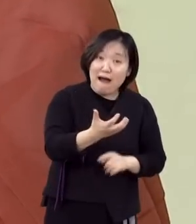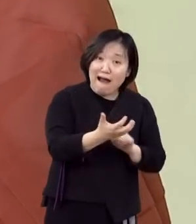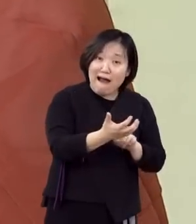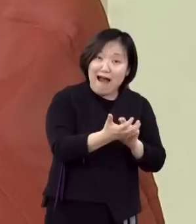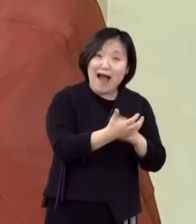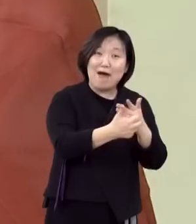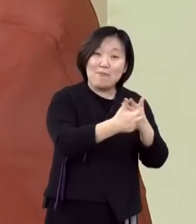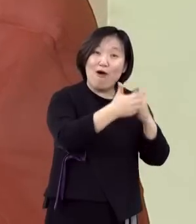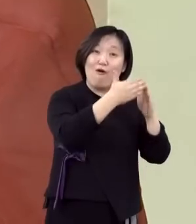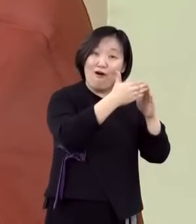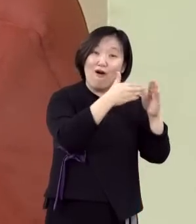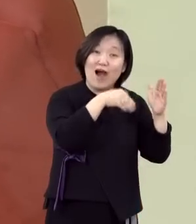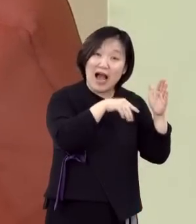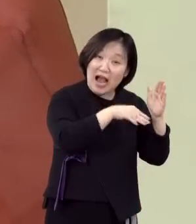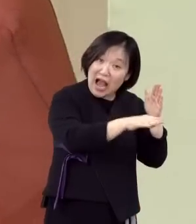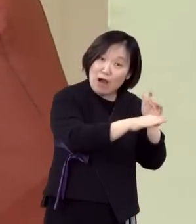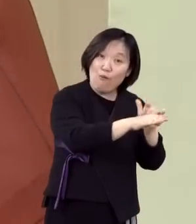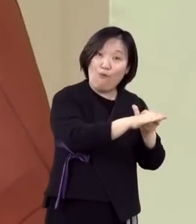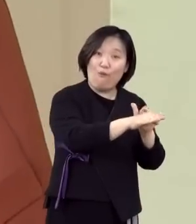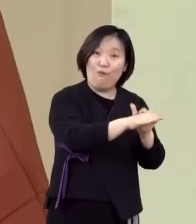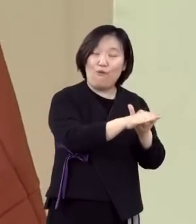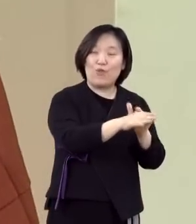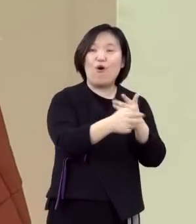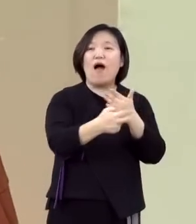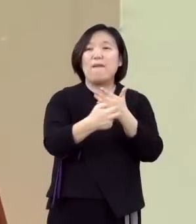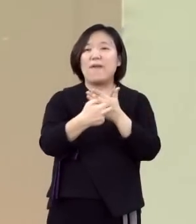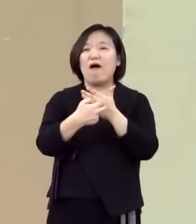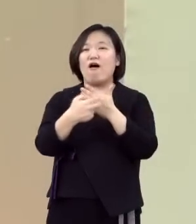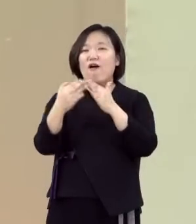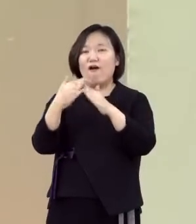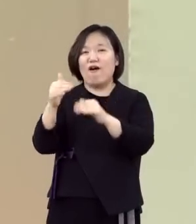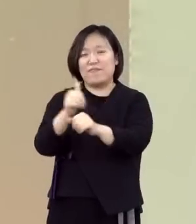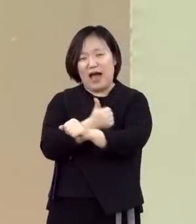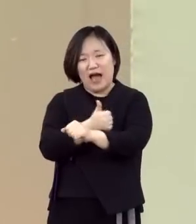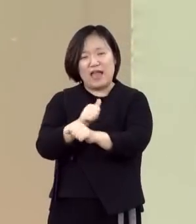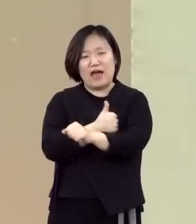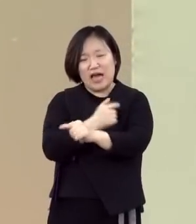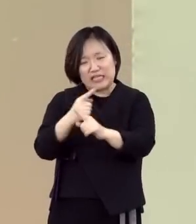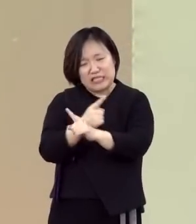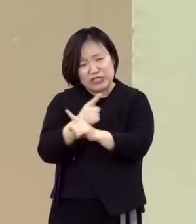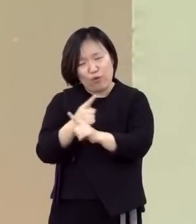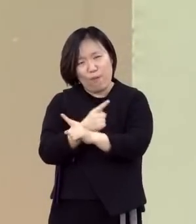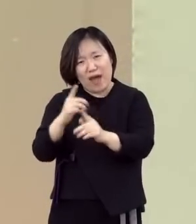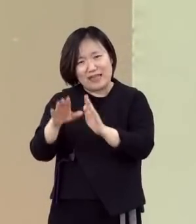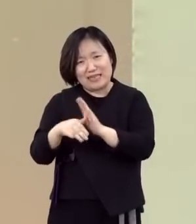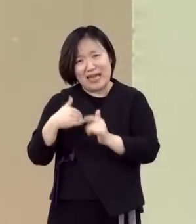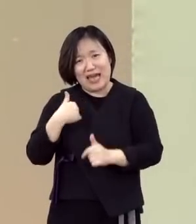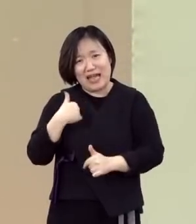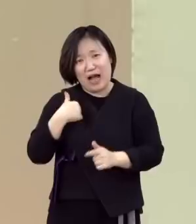에가되,치료받는 동안부처님께간절히기도하십시오. 그리고